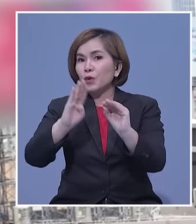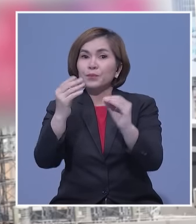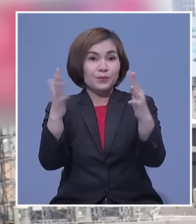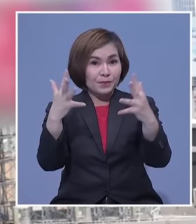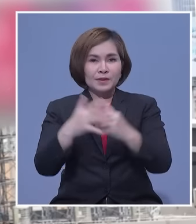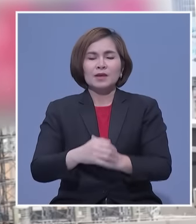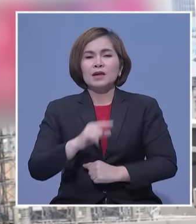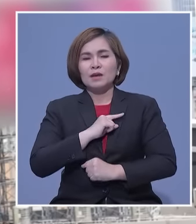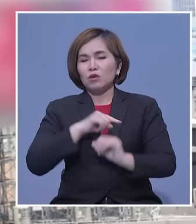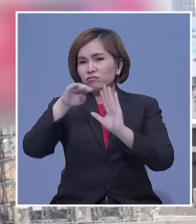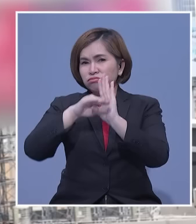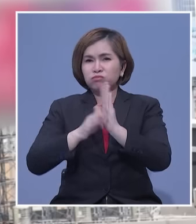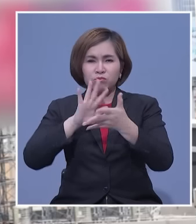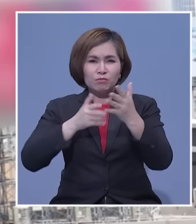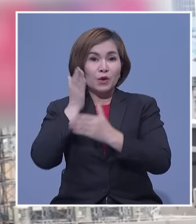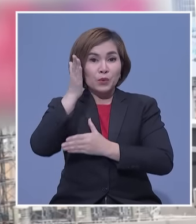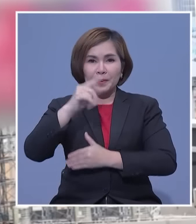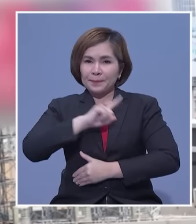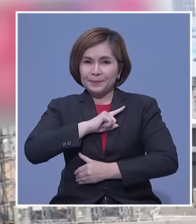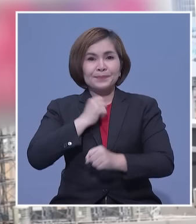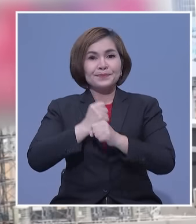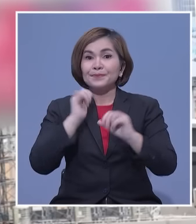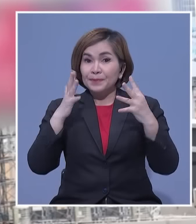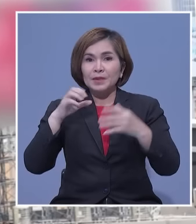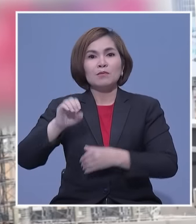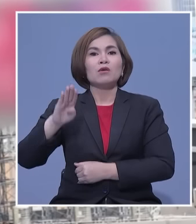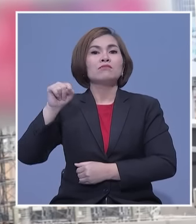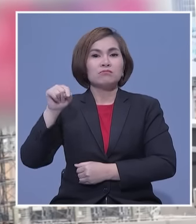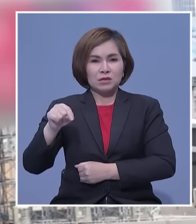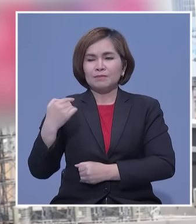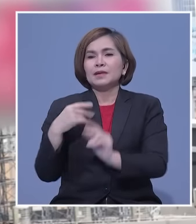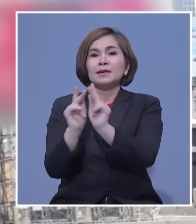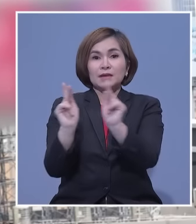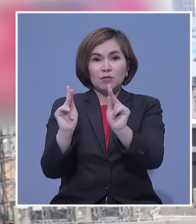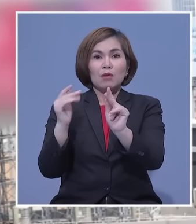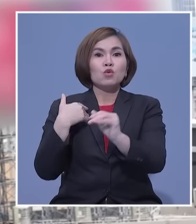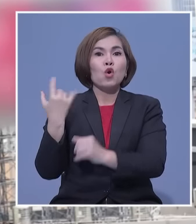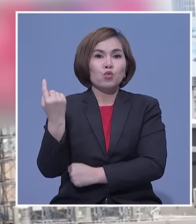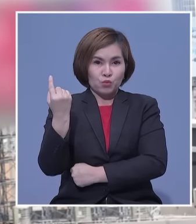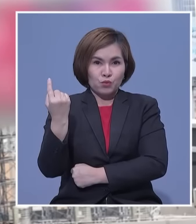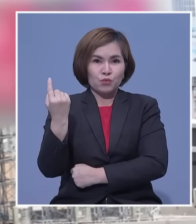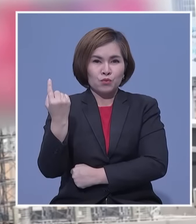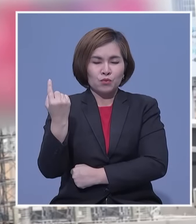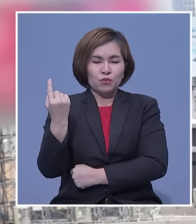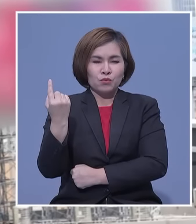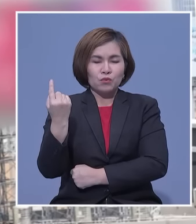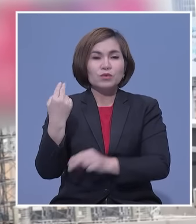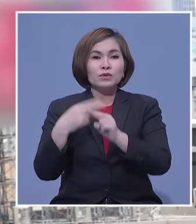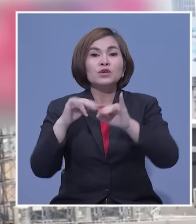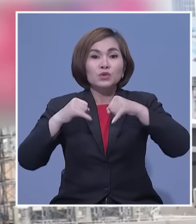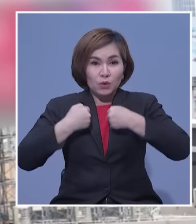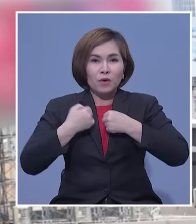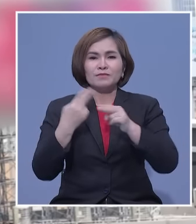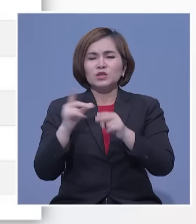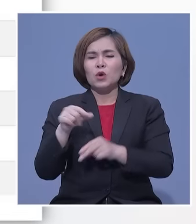หรือมีส่วนในการกำหนดทิศทางของบริษัทนะครับและบริษัทนี้มีกรรมการเพียงคนเดียวก็คือบอส